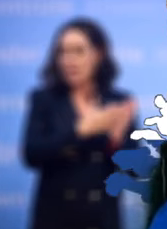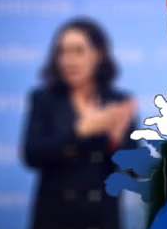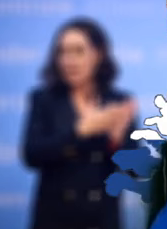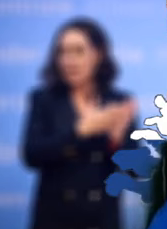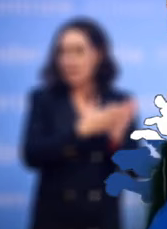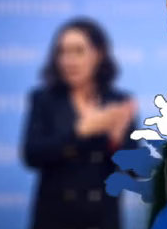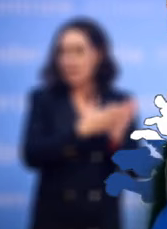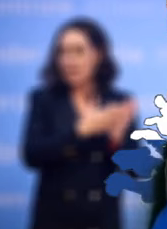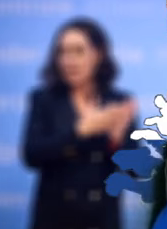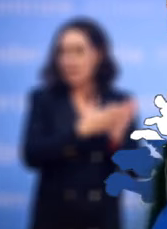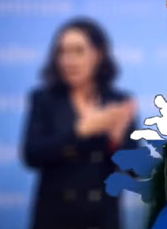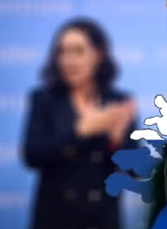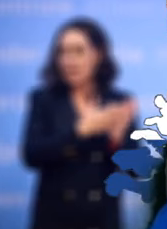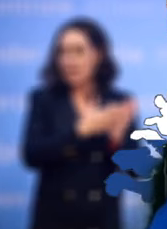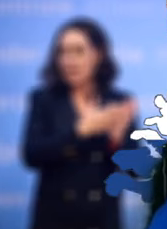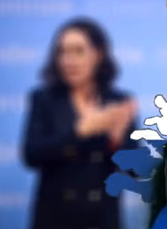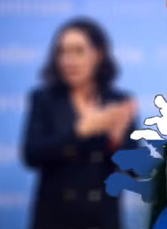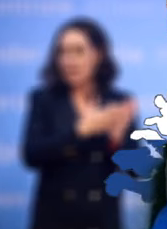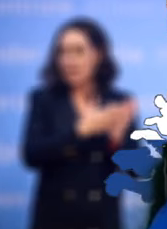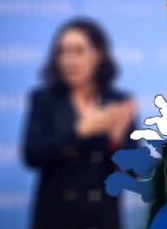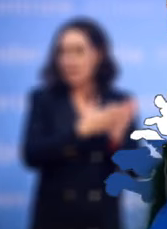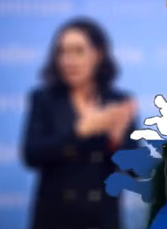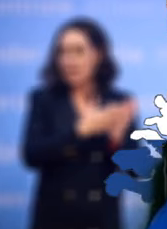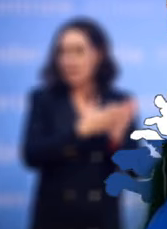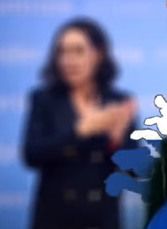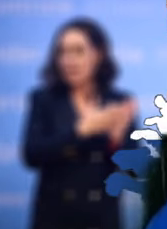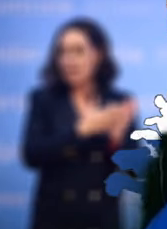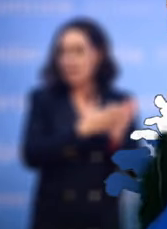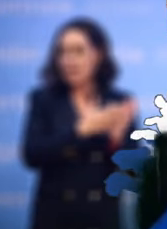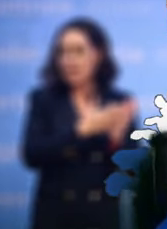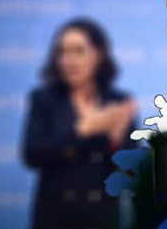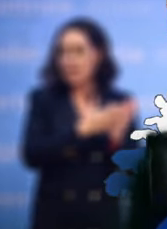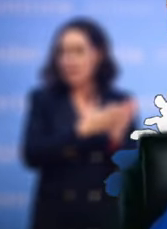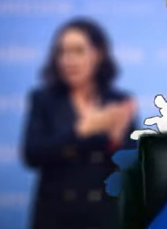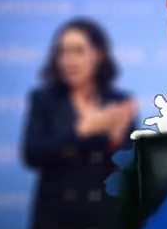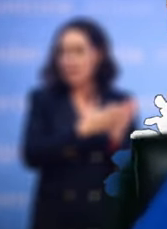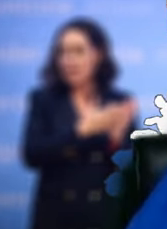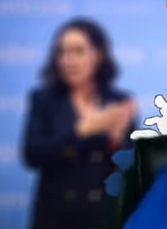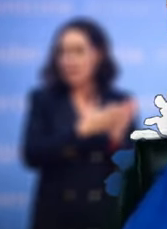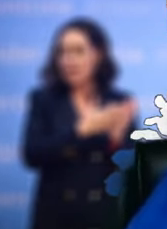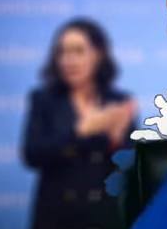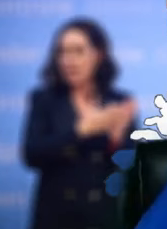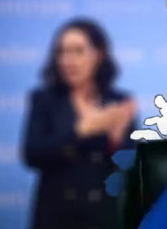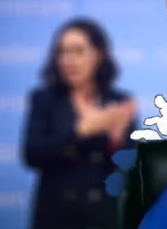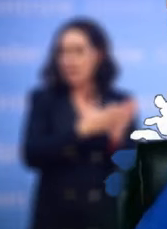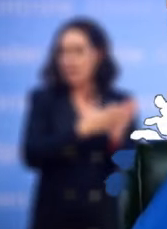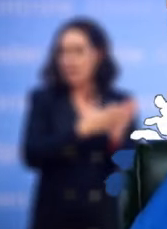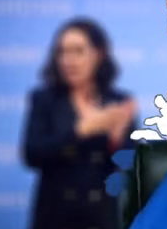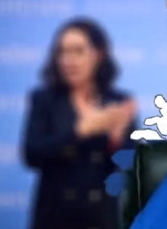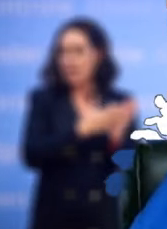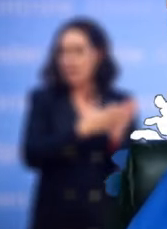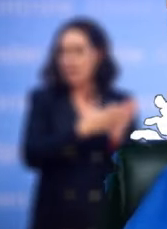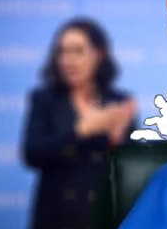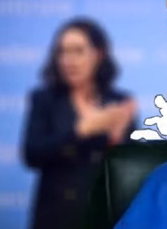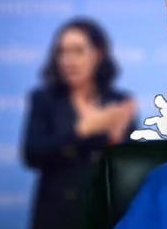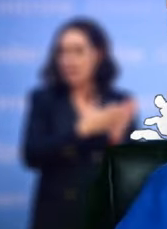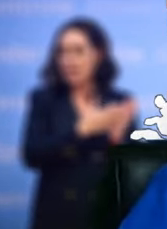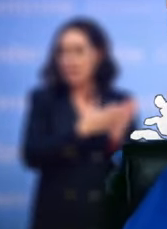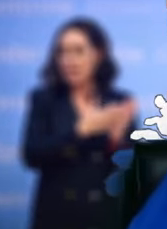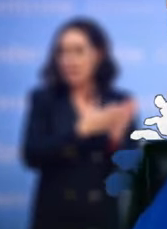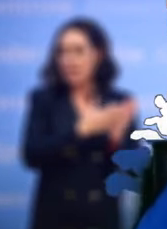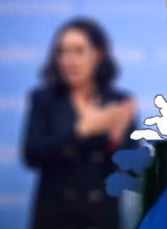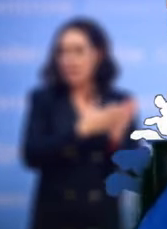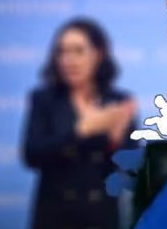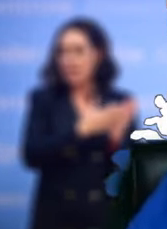Nou, het hoger onderwijs gaat ook dicht volgens mij. In het hoger onderwijs gaat de maximaal groepsgrootte van 75 personen op 1,5 meter afstand. En in theater en concertzalen